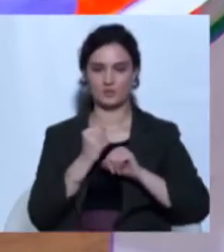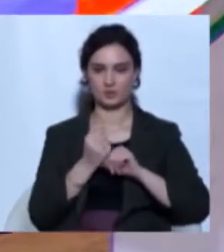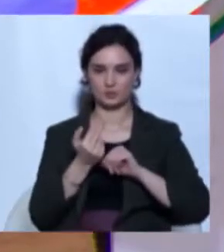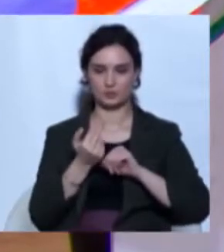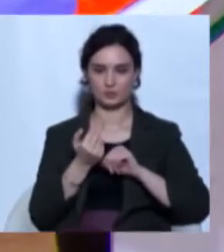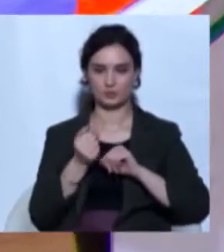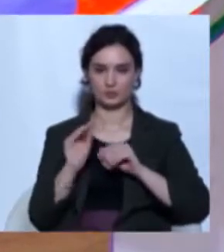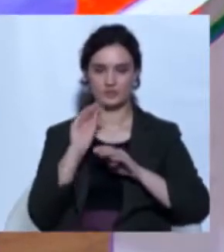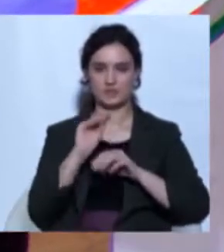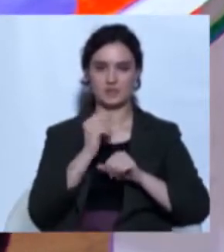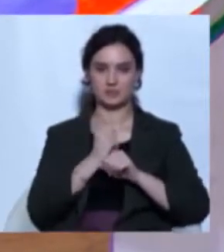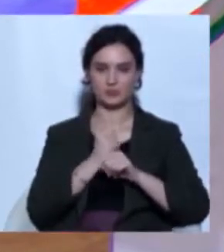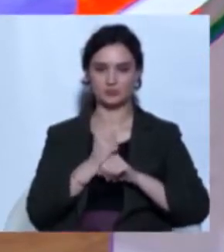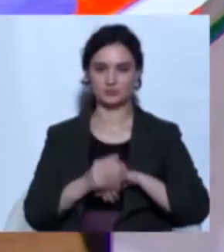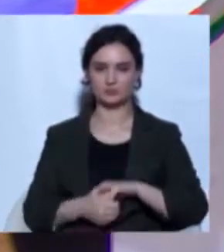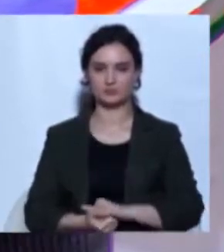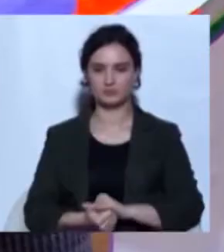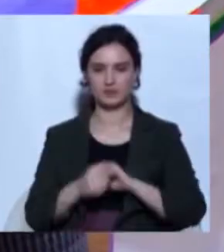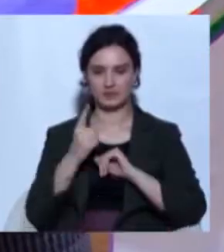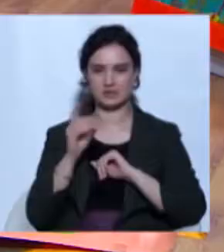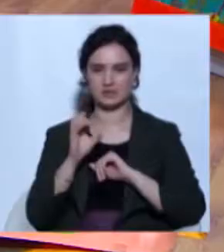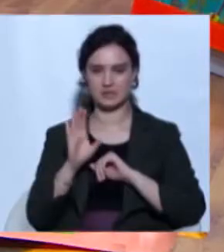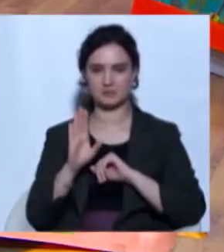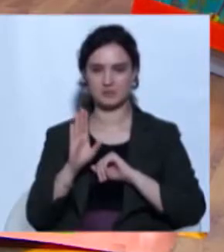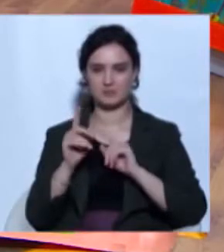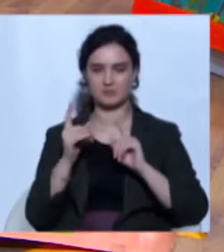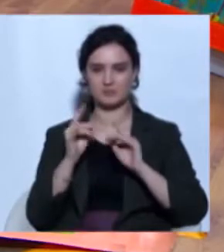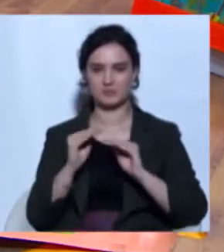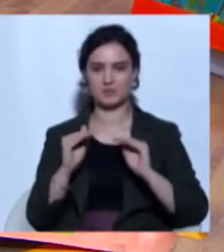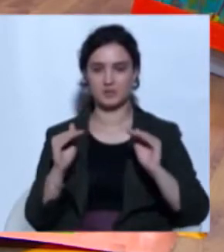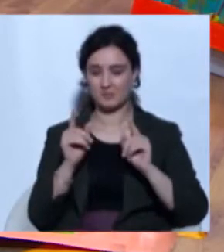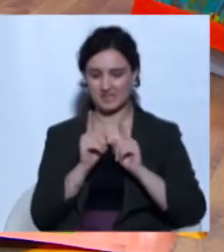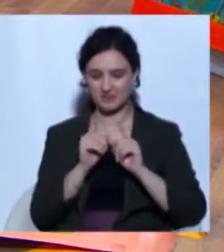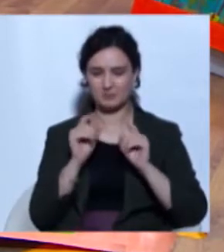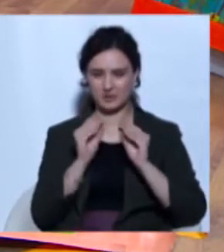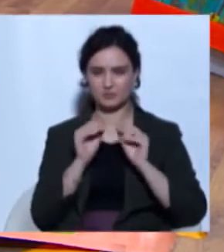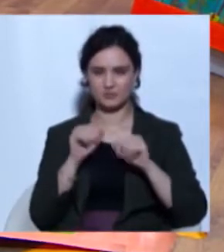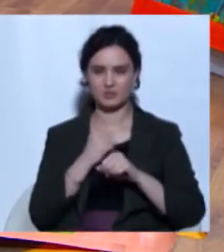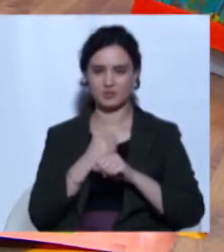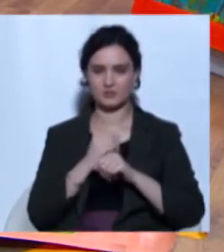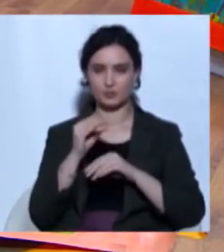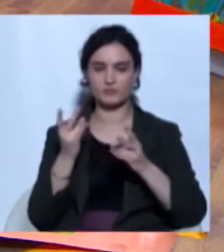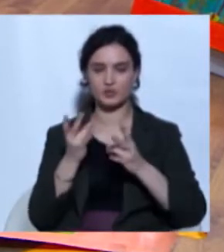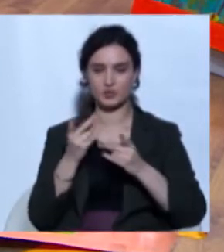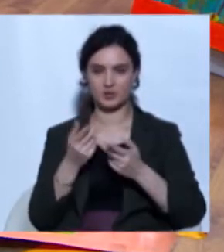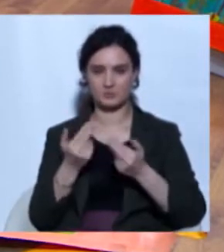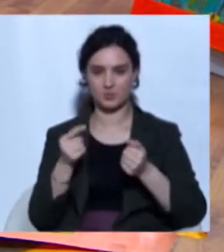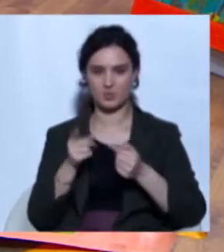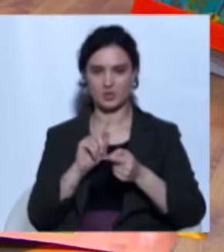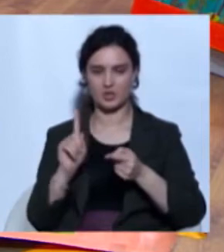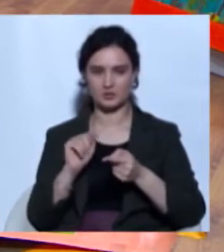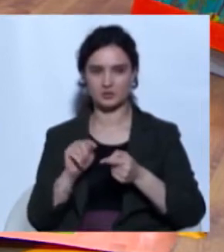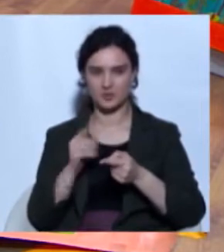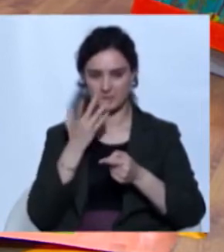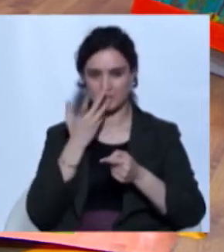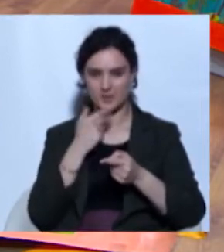ეს დავაწებოთ. ერთი წამი, პატარებით შეგვიძლია გავაკეთოთ, იმიტომ რომ აქ გჭირდება აშკარად რაღაცა